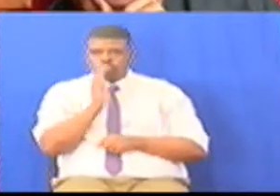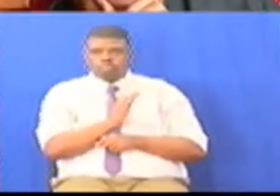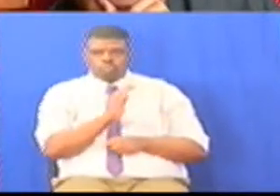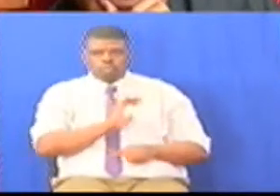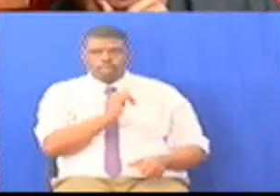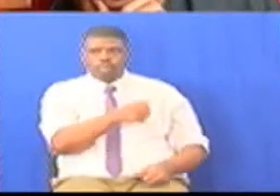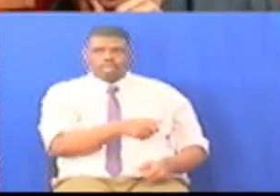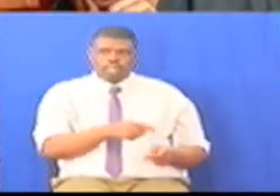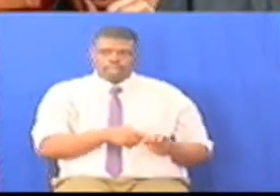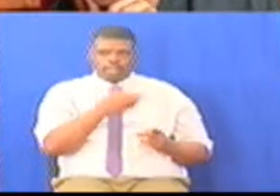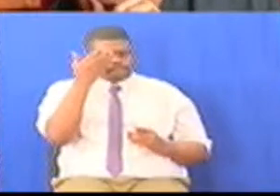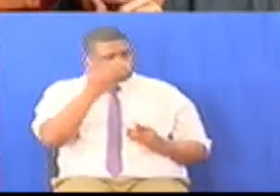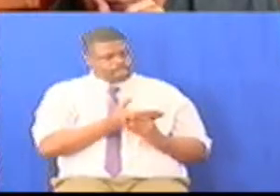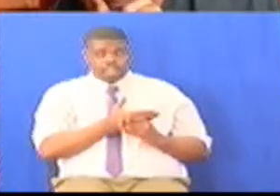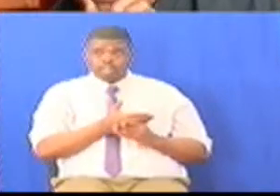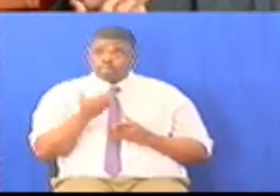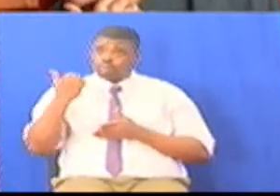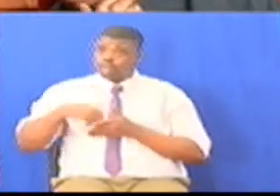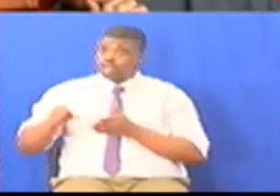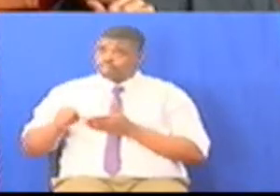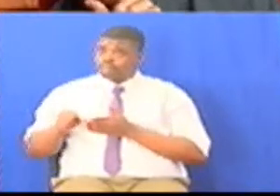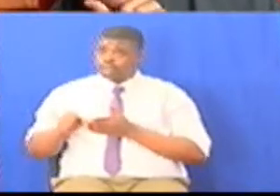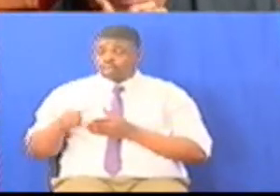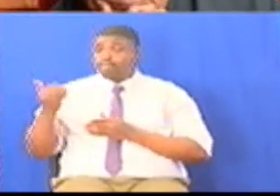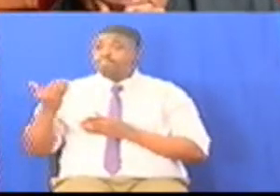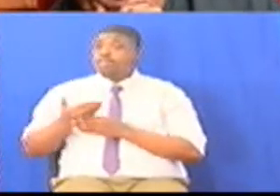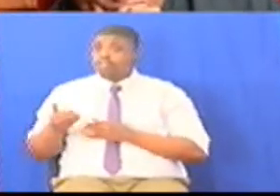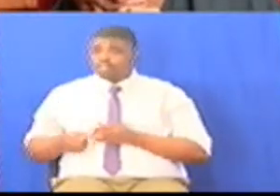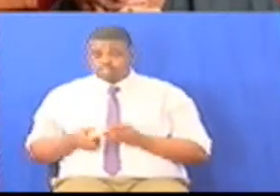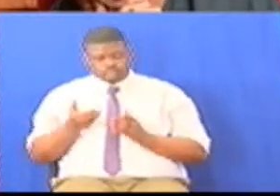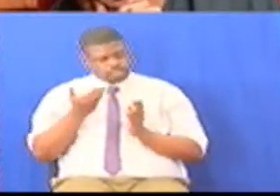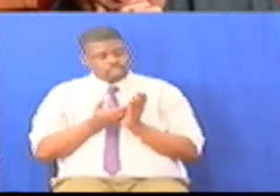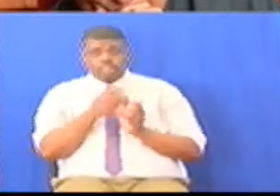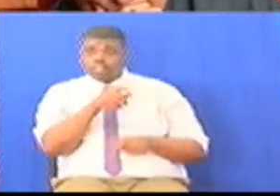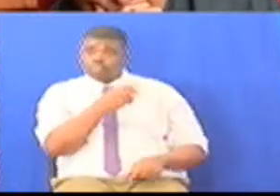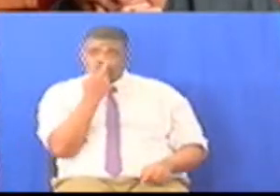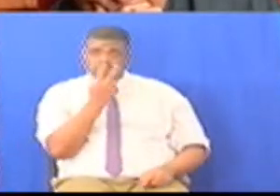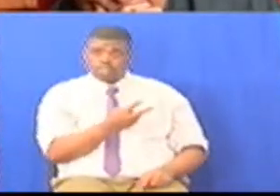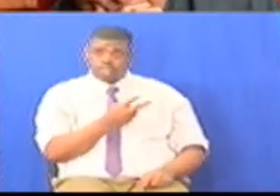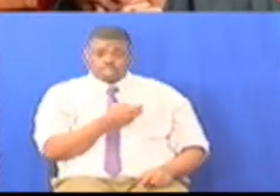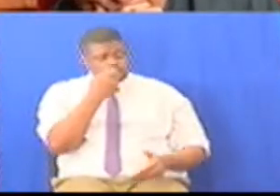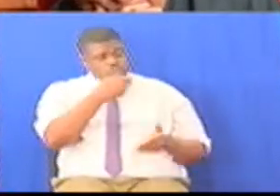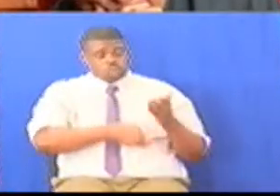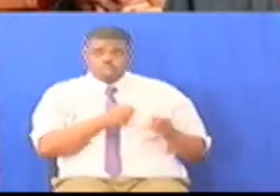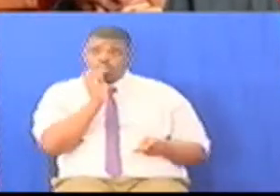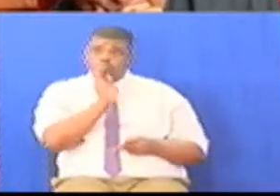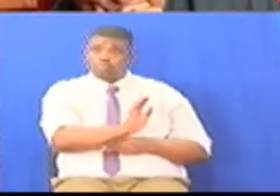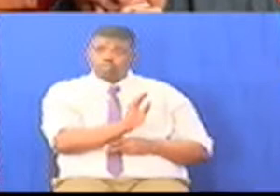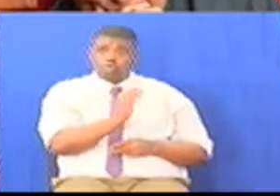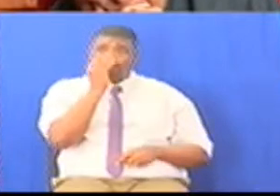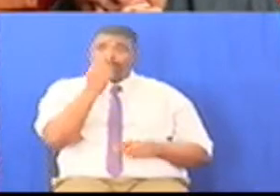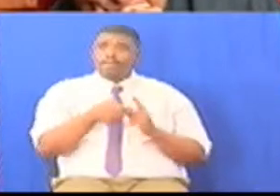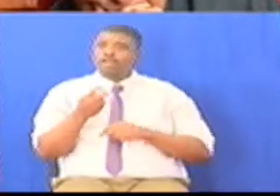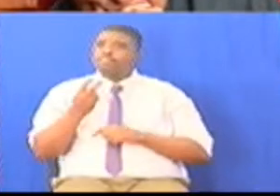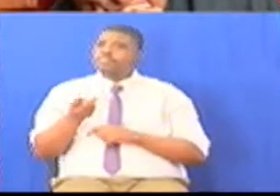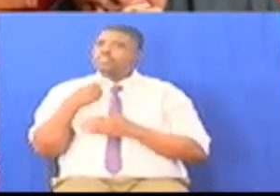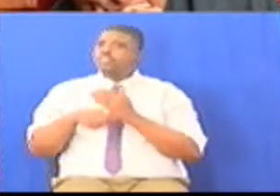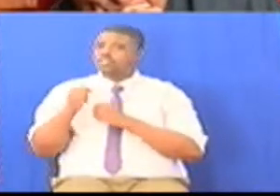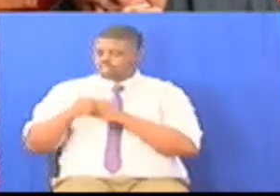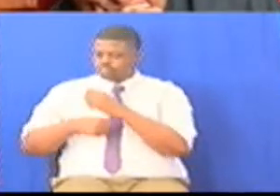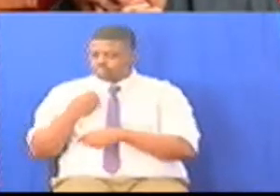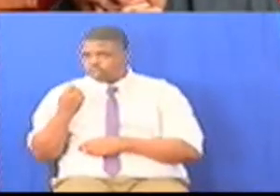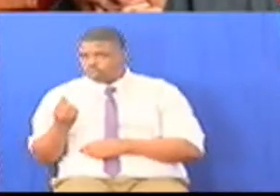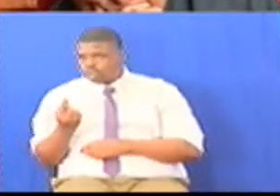mawakala wa mabenki wanapokuwa wanalipwa commission na mabenki. Pendekezo hili lilionekana kwamba linatoza kodi ya zuio mara mbili. Katika hatua ya